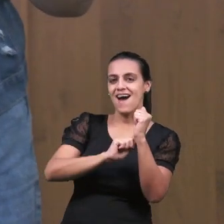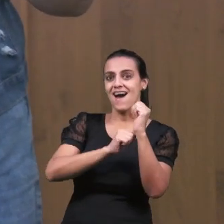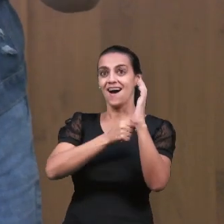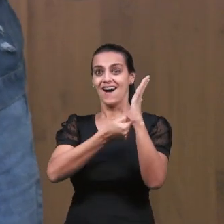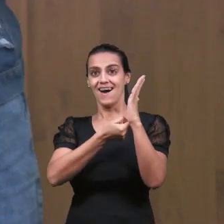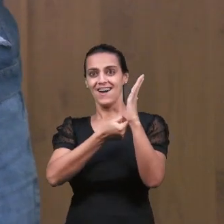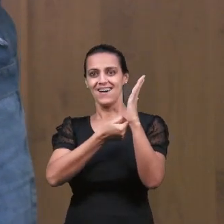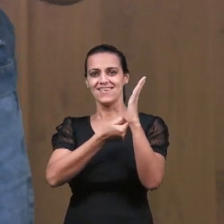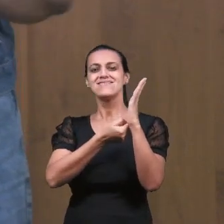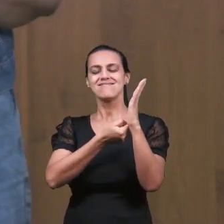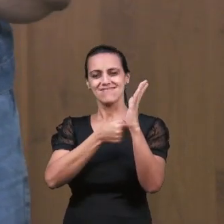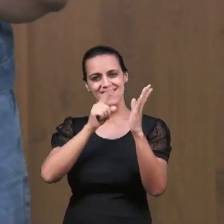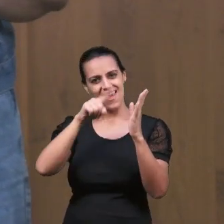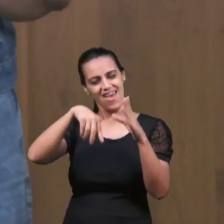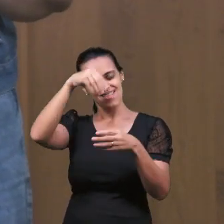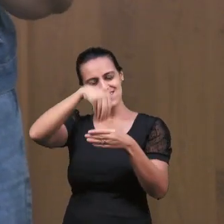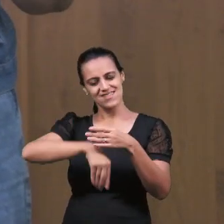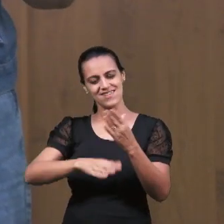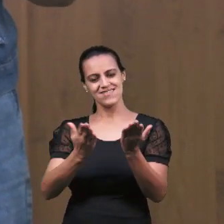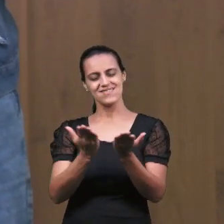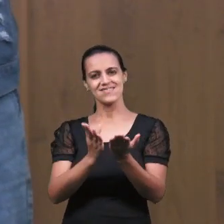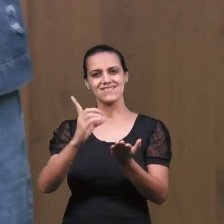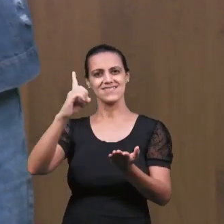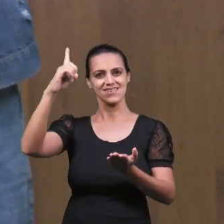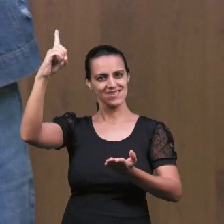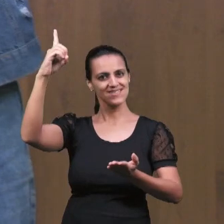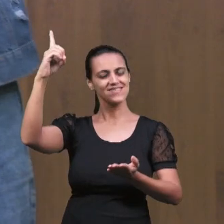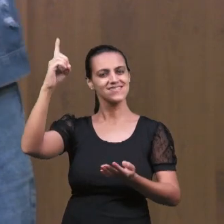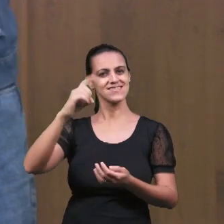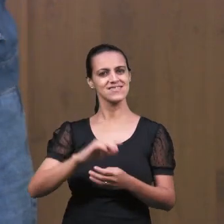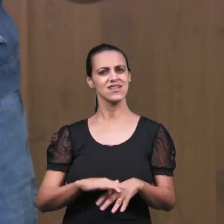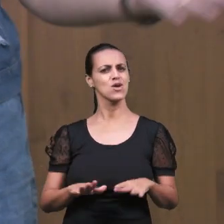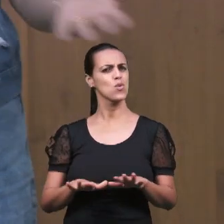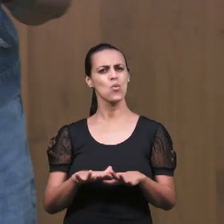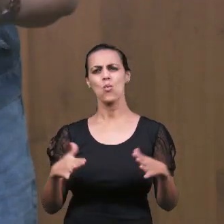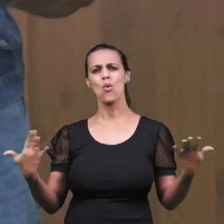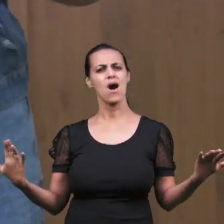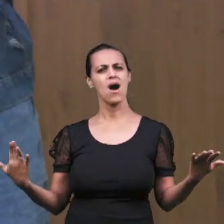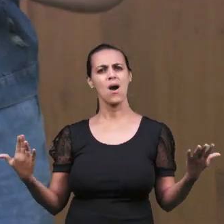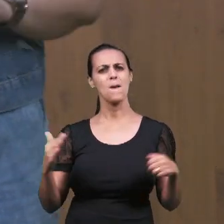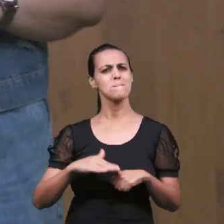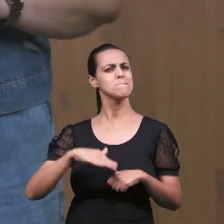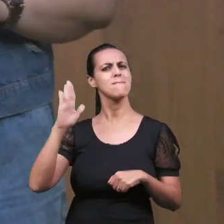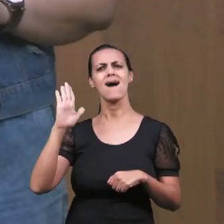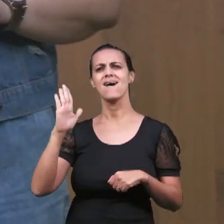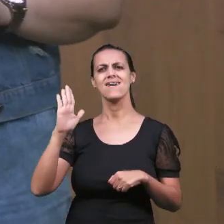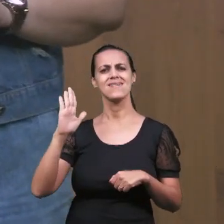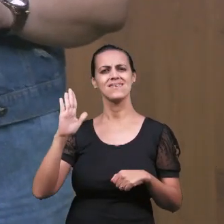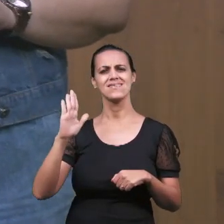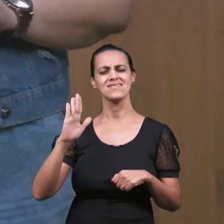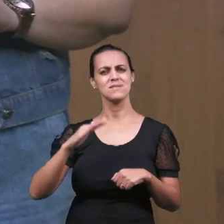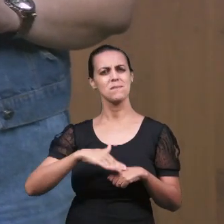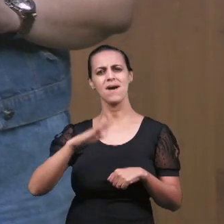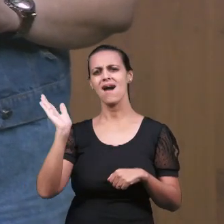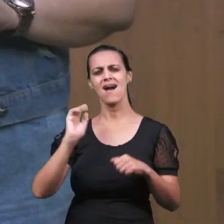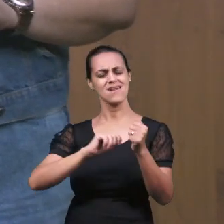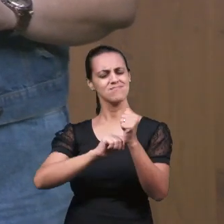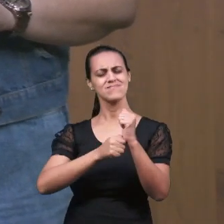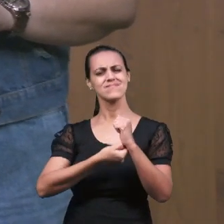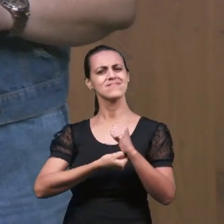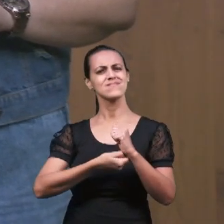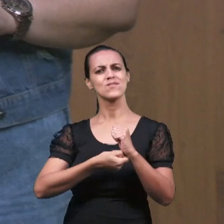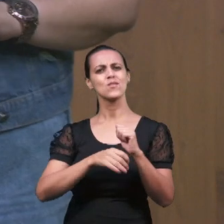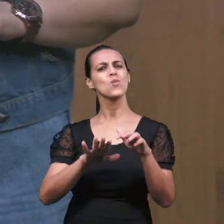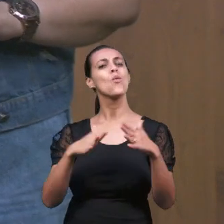le mystère? C'est un secret. Seulement le Saint-Esprit, il peut nous révéler le secret, les mystères de